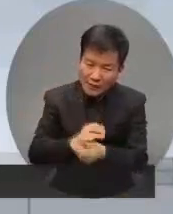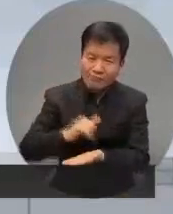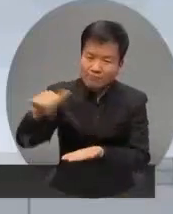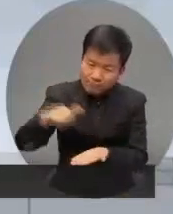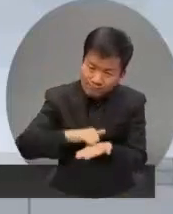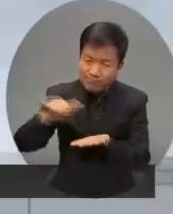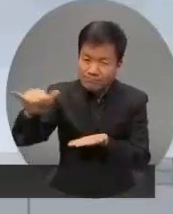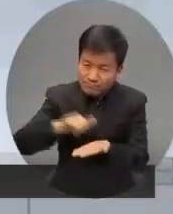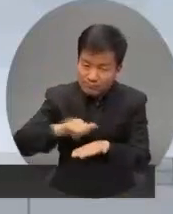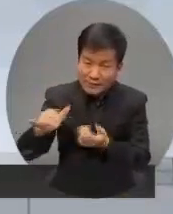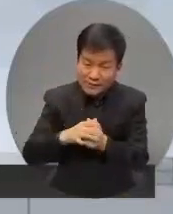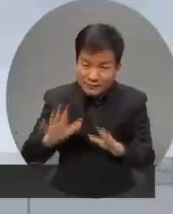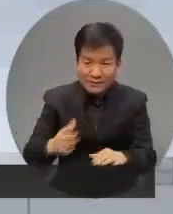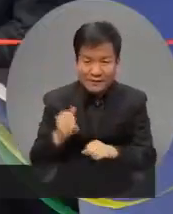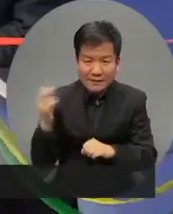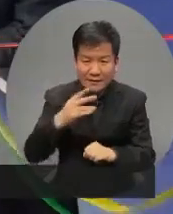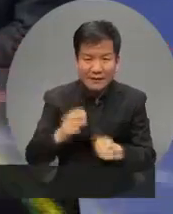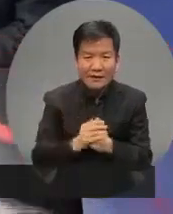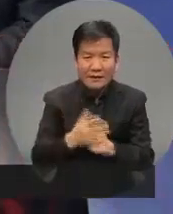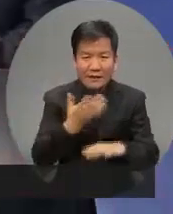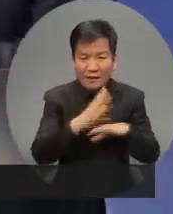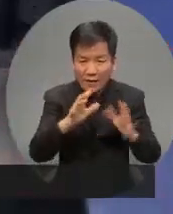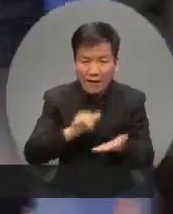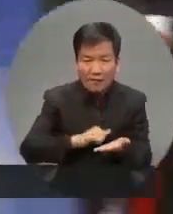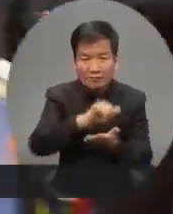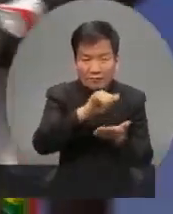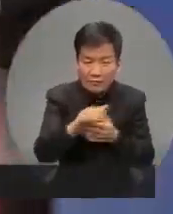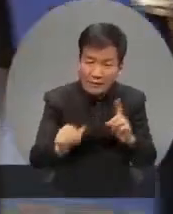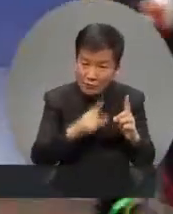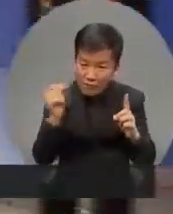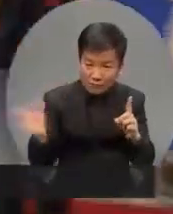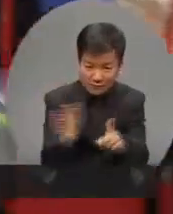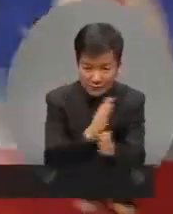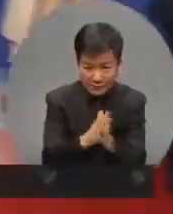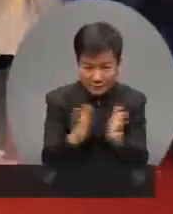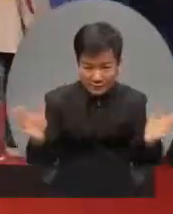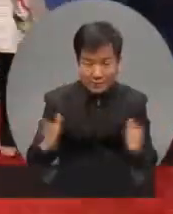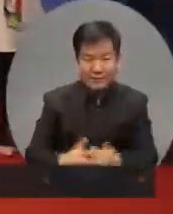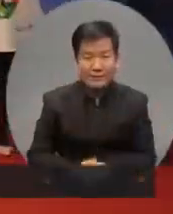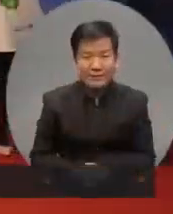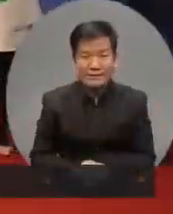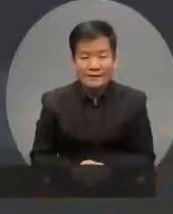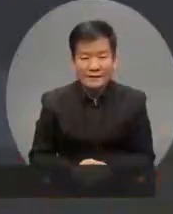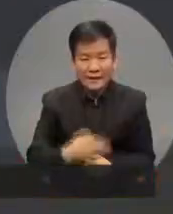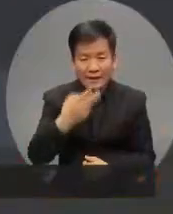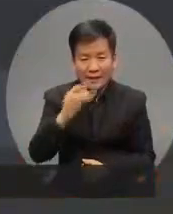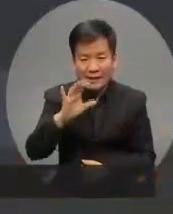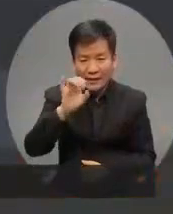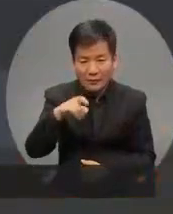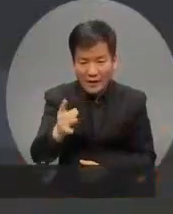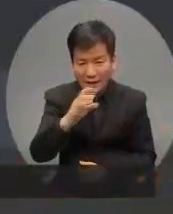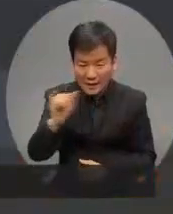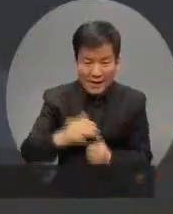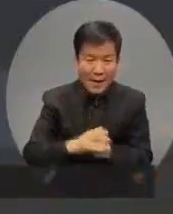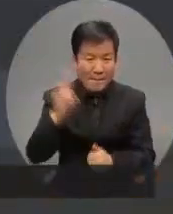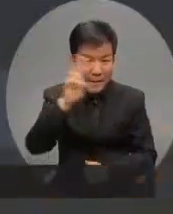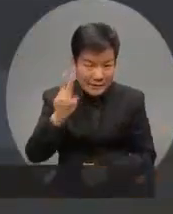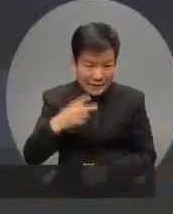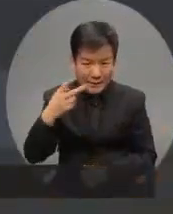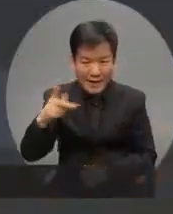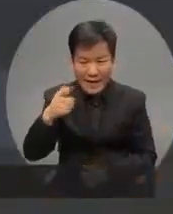공항에 다시 정기 국제선이 뜬 건 올해 1월부터입니다. 티웨이가 베트남 다낭을